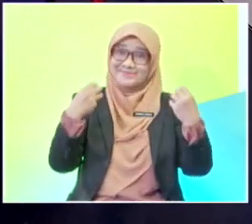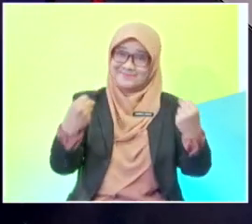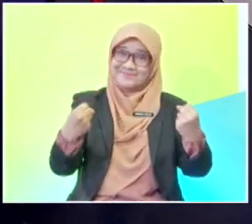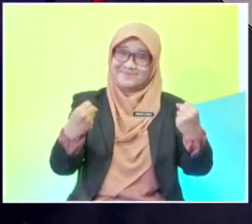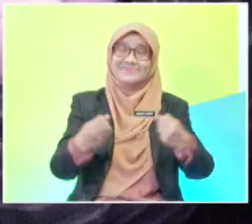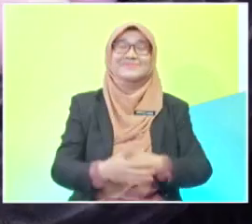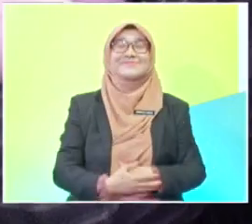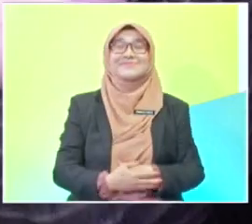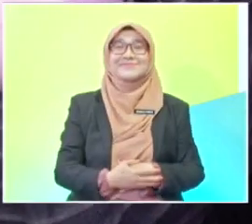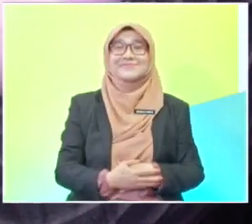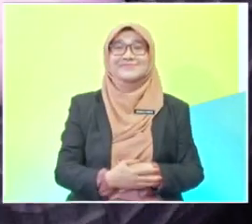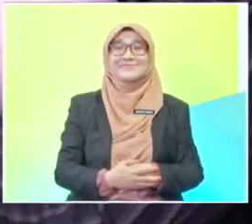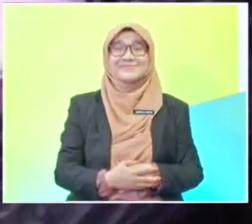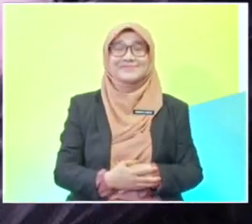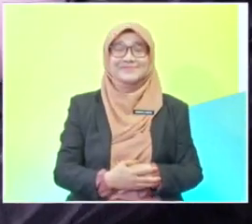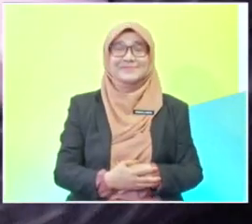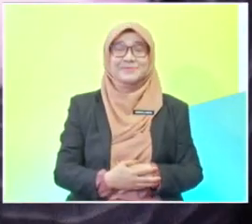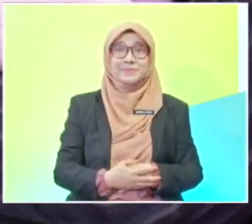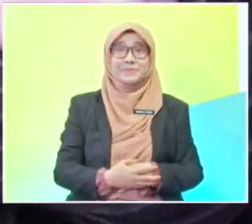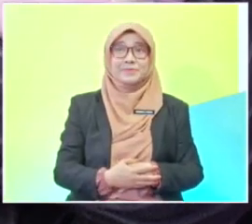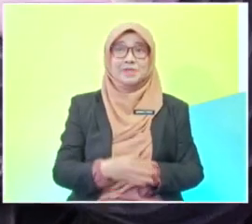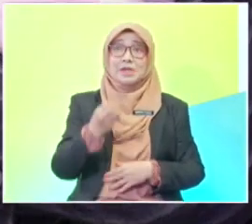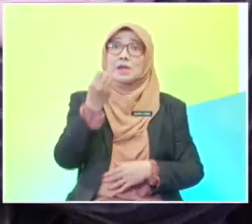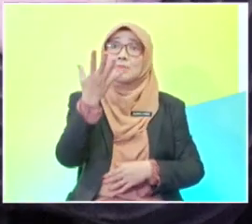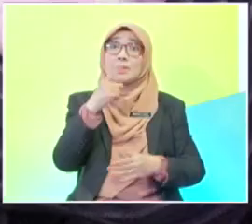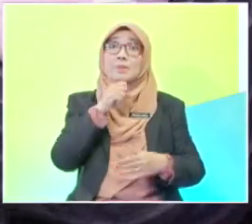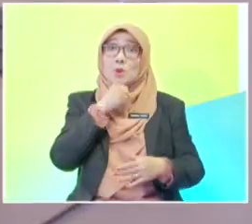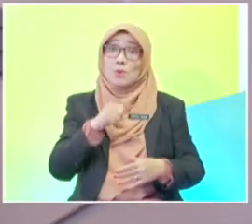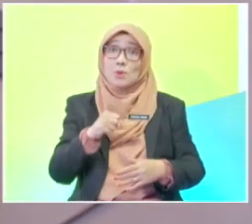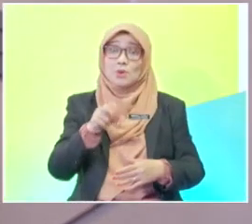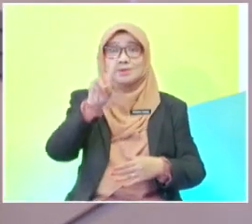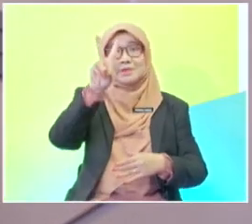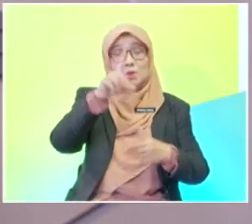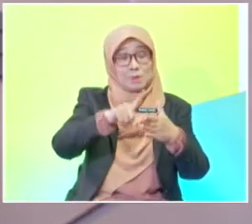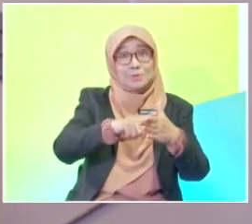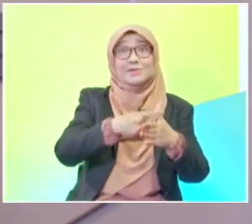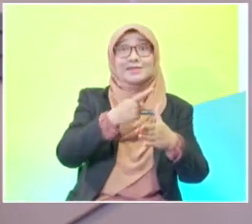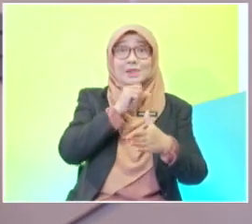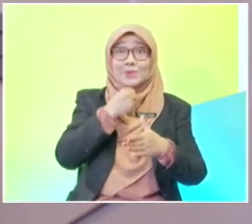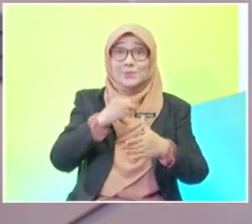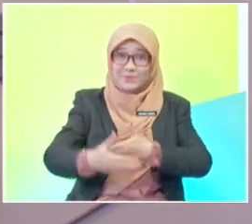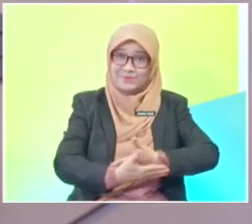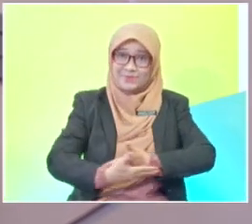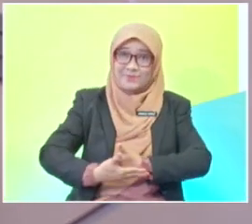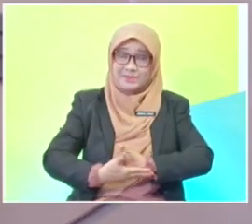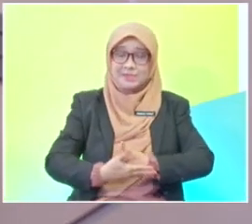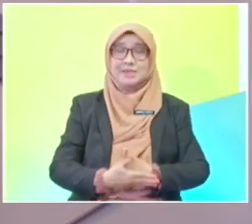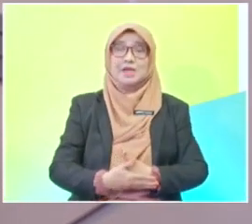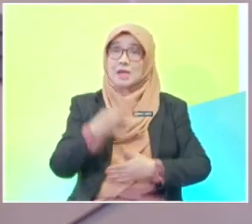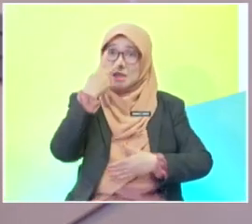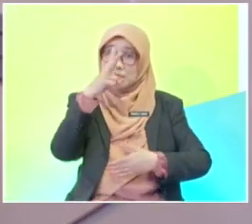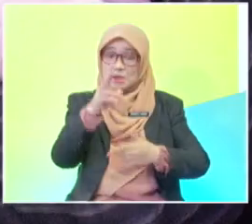dia mengantuk sikit. Biasalah tu. Okey, bayi dah berapa bulan hari ni? Dah 2 bulan dah. Okey, 2 bulan. Okey, kalau